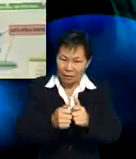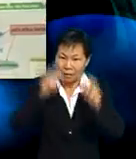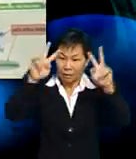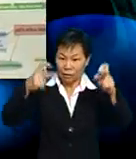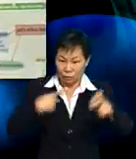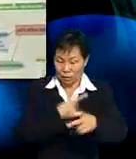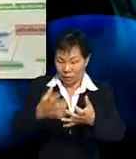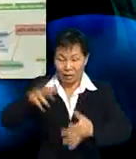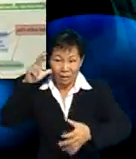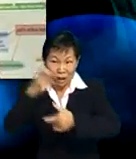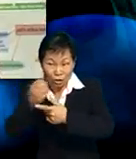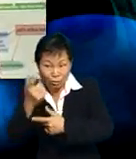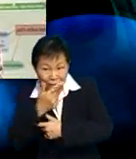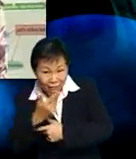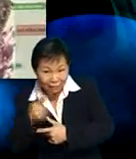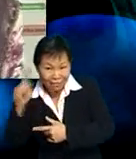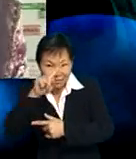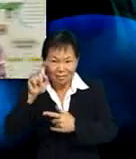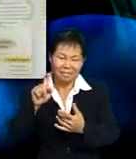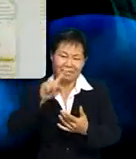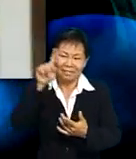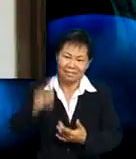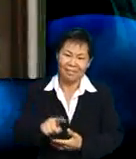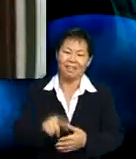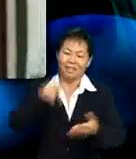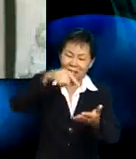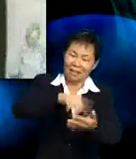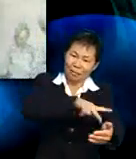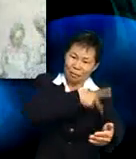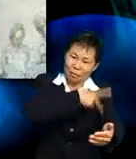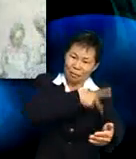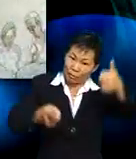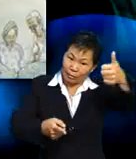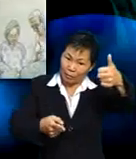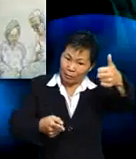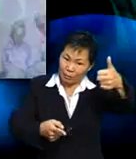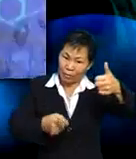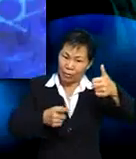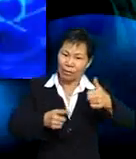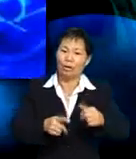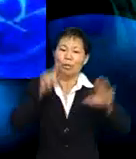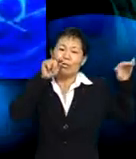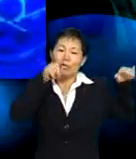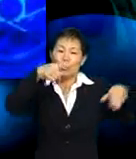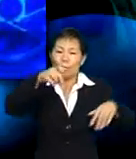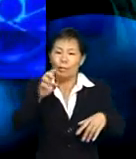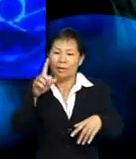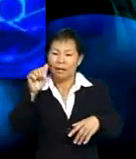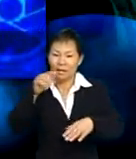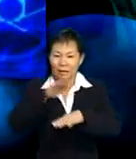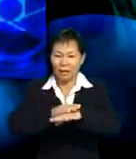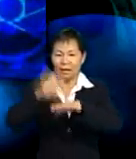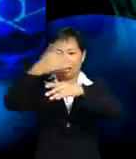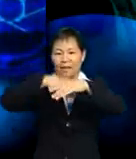Nak dengar ataupun tidak? Nak. Okey, ini pantun. Pantun yang pertama, burung perdada di angkasa raya.